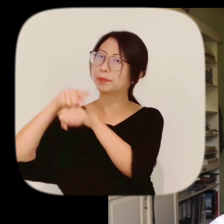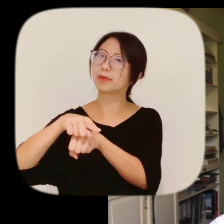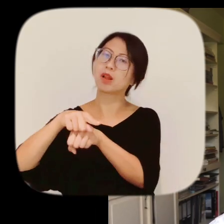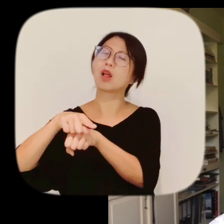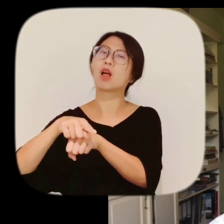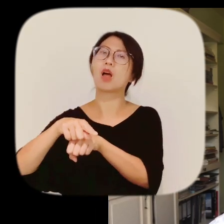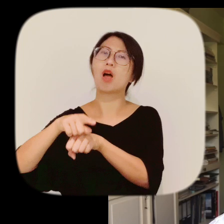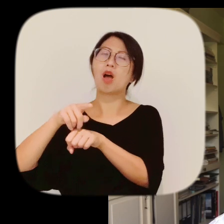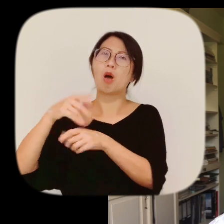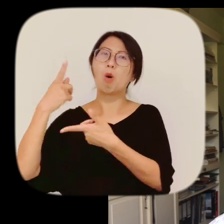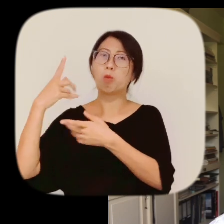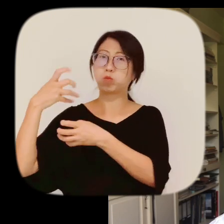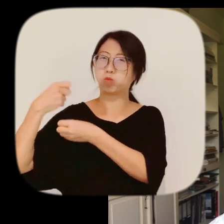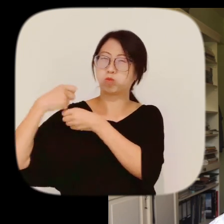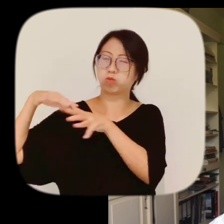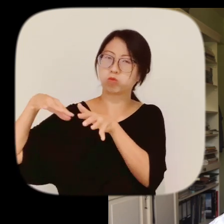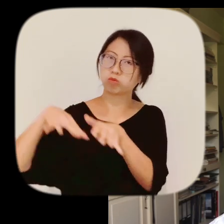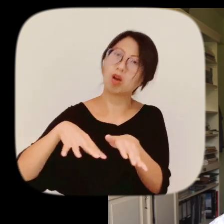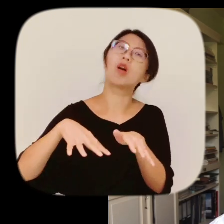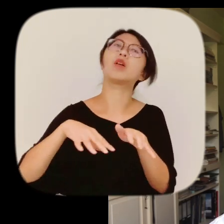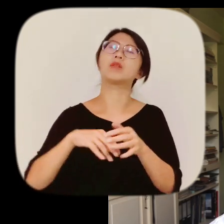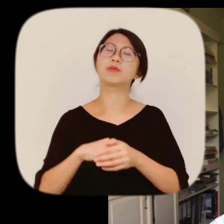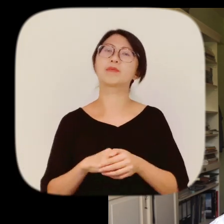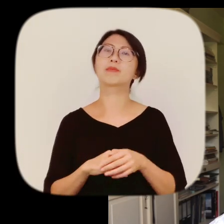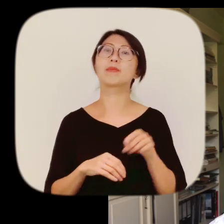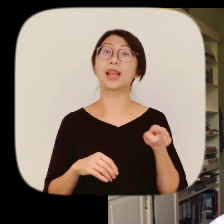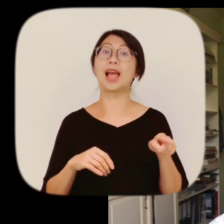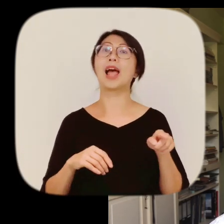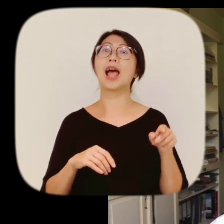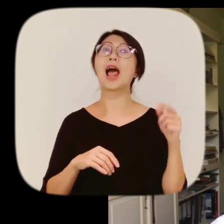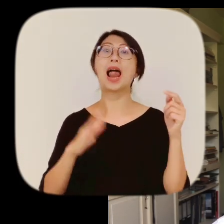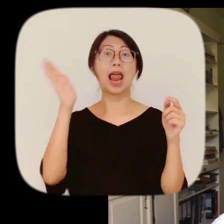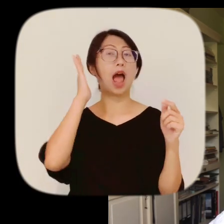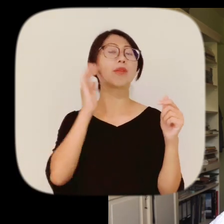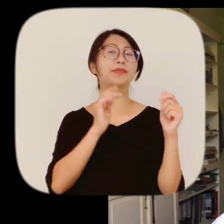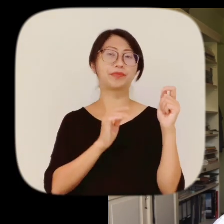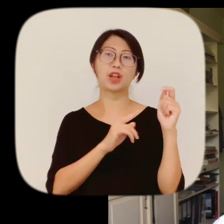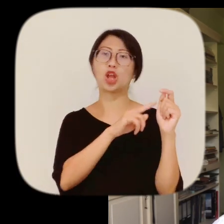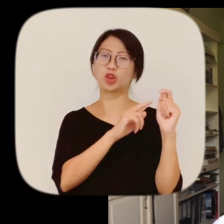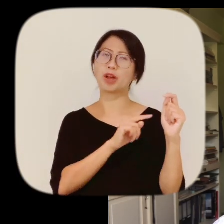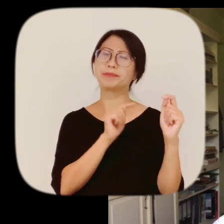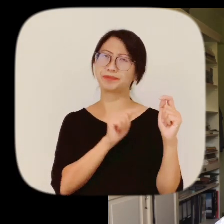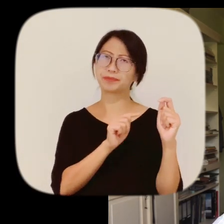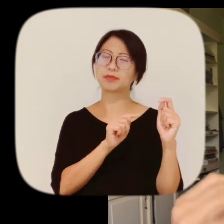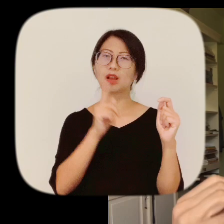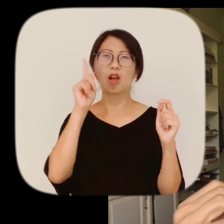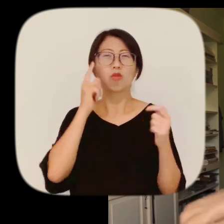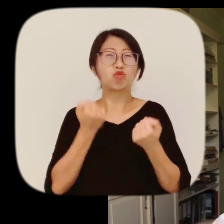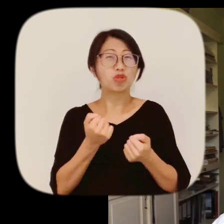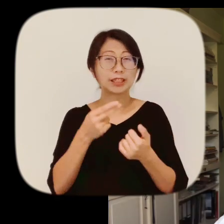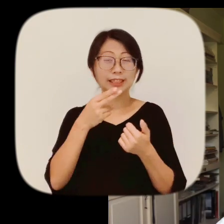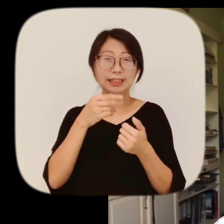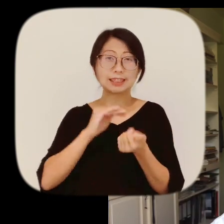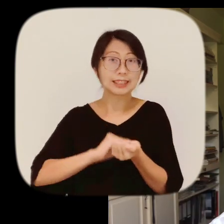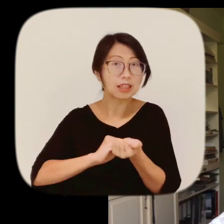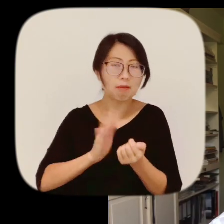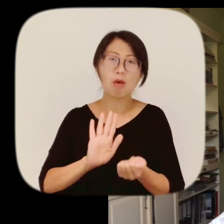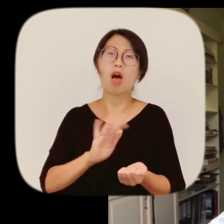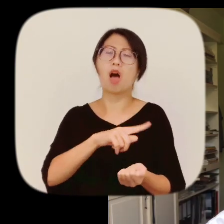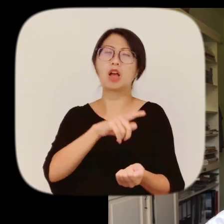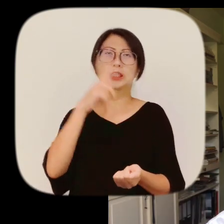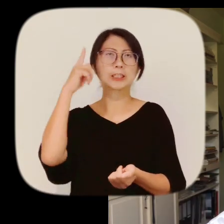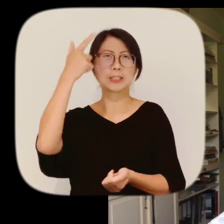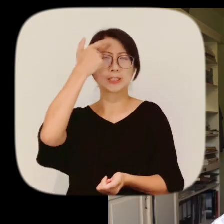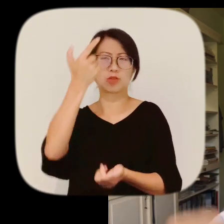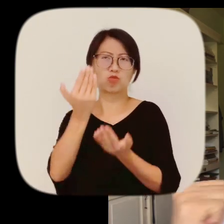Thomas呢其实在之前呢都已经是除了医生之外呢他也是一个知识分子写很多文章是会讲很多政治的